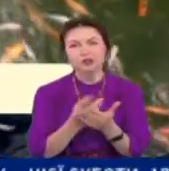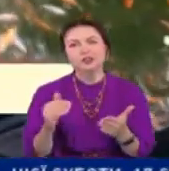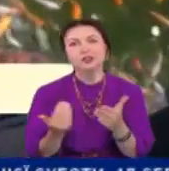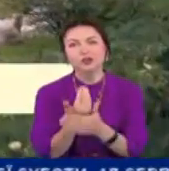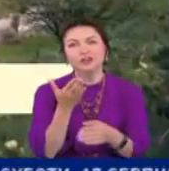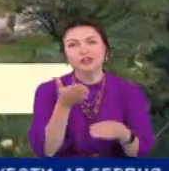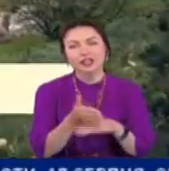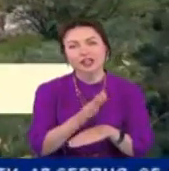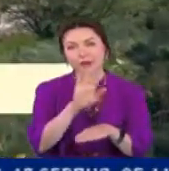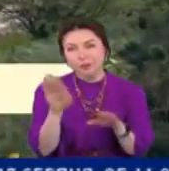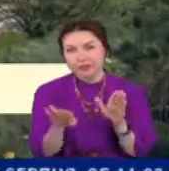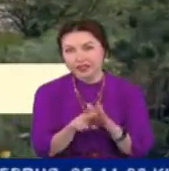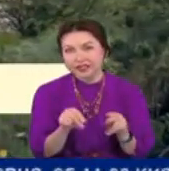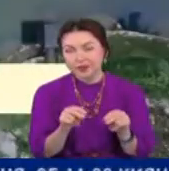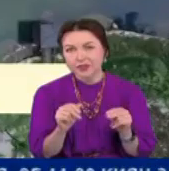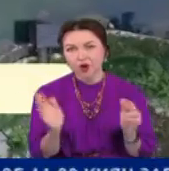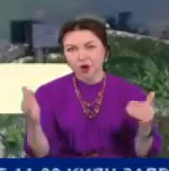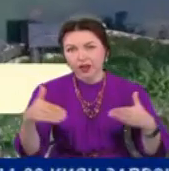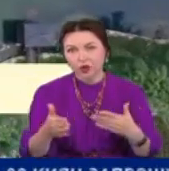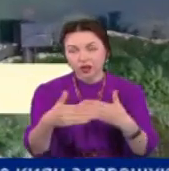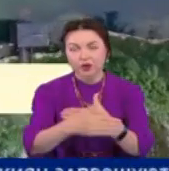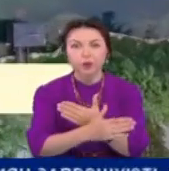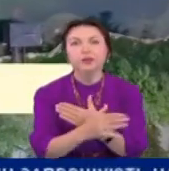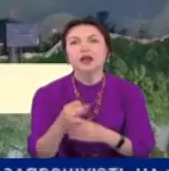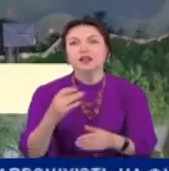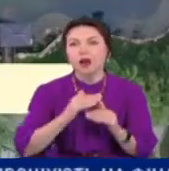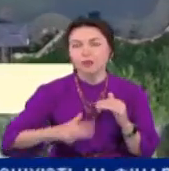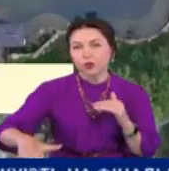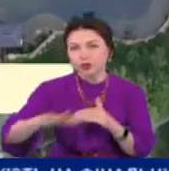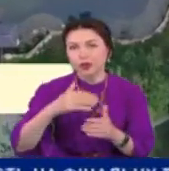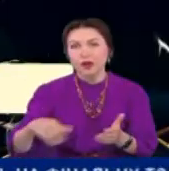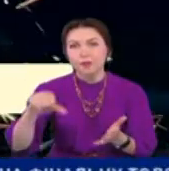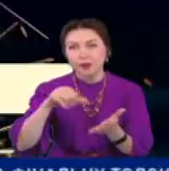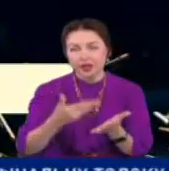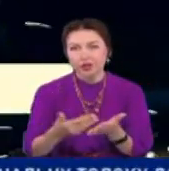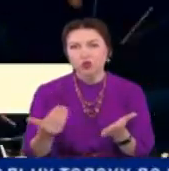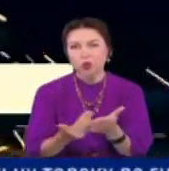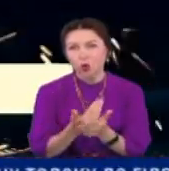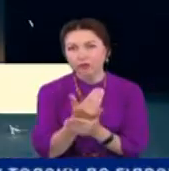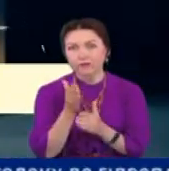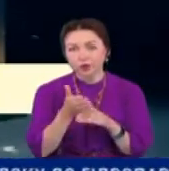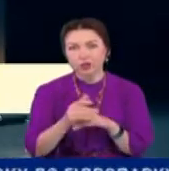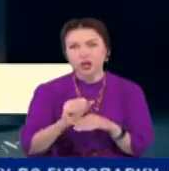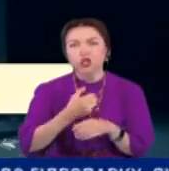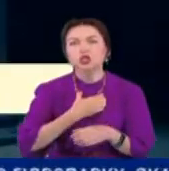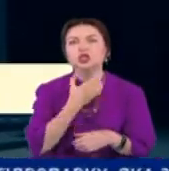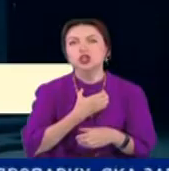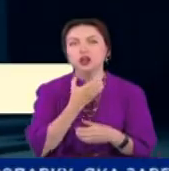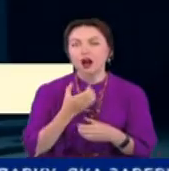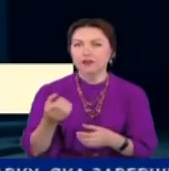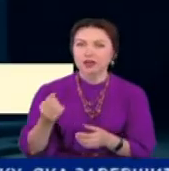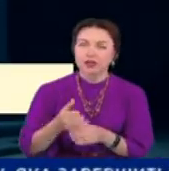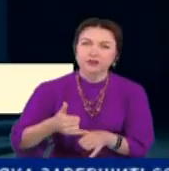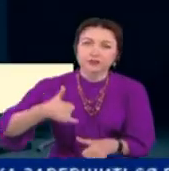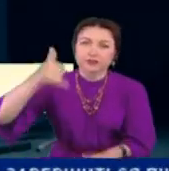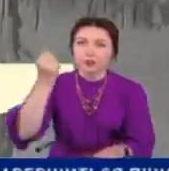та підземний океанаріум. На площі перед новим входом вже встановили скульптуру жирафа заввишки 15 метрів. Будуть